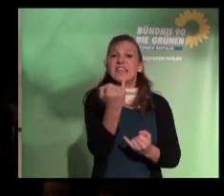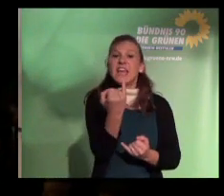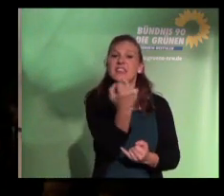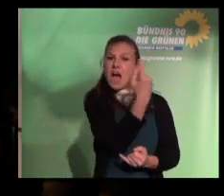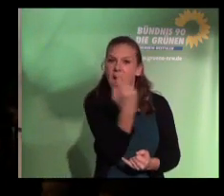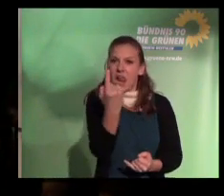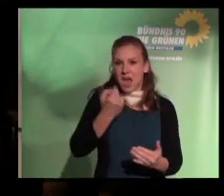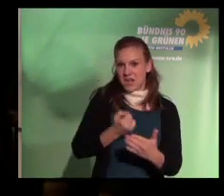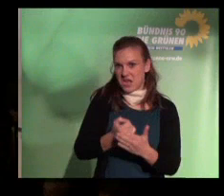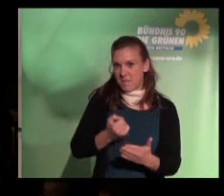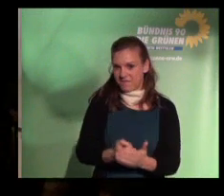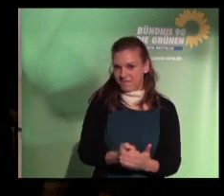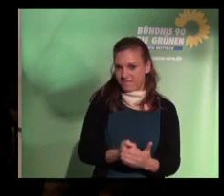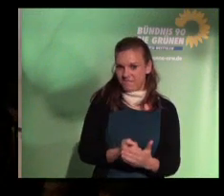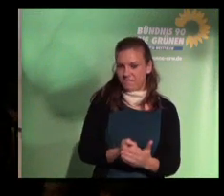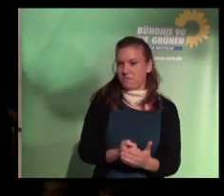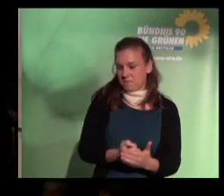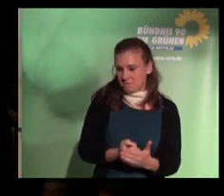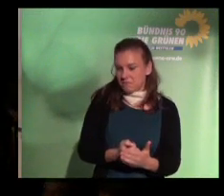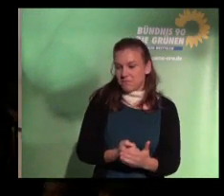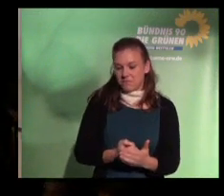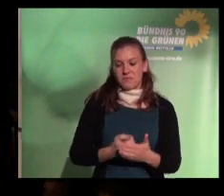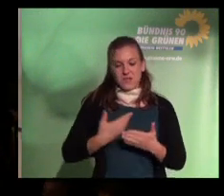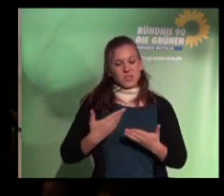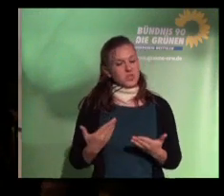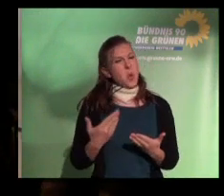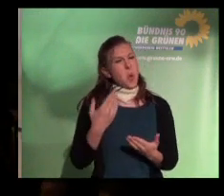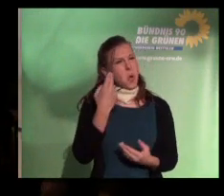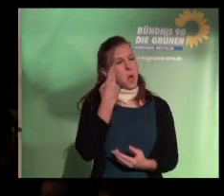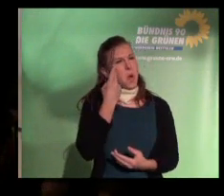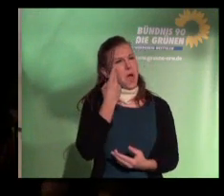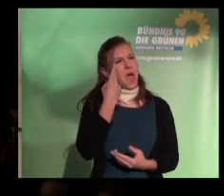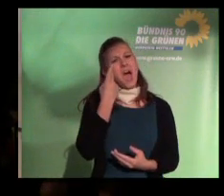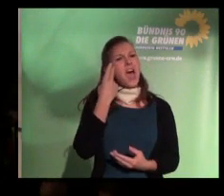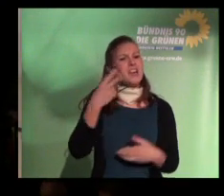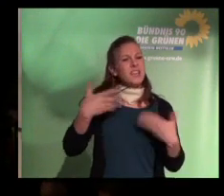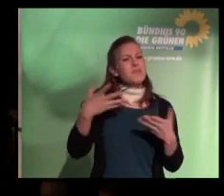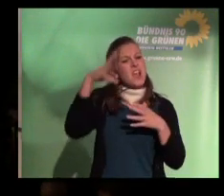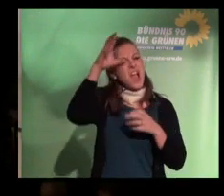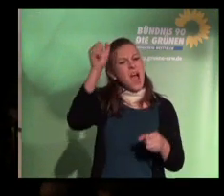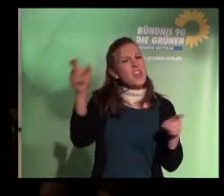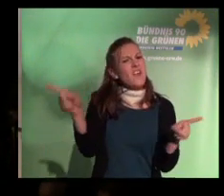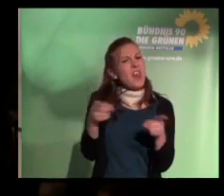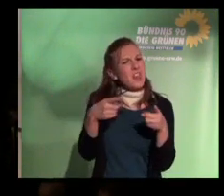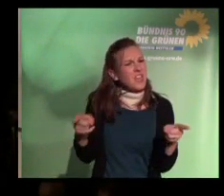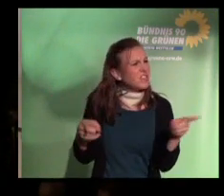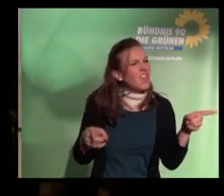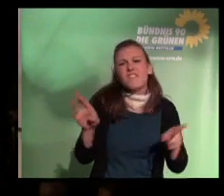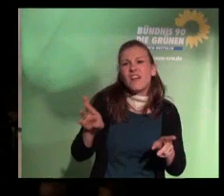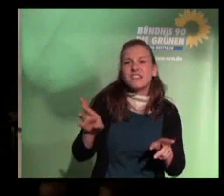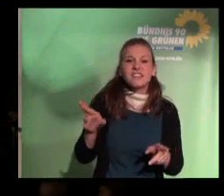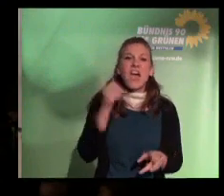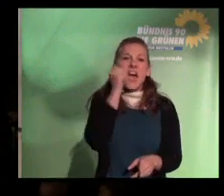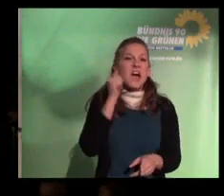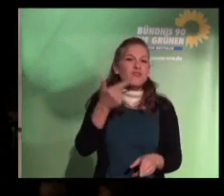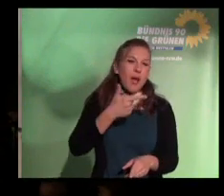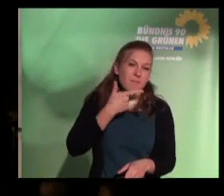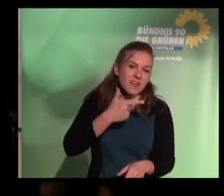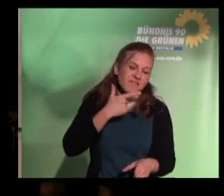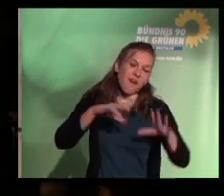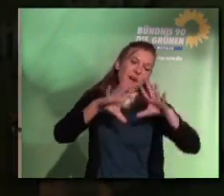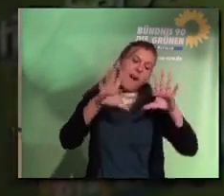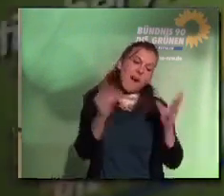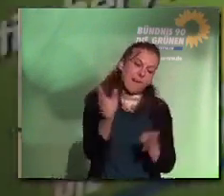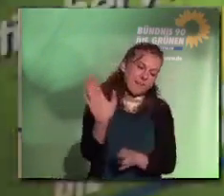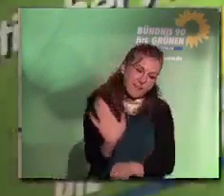sich alleine. Ja? Irgendwie erinnert das ein bisschen an dieses Karnevalslied. Ne? Am Aschermittwoch ist alles